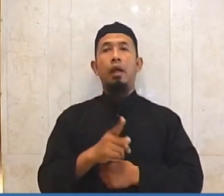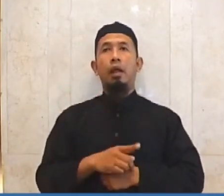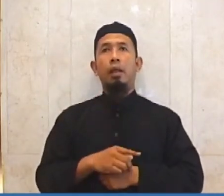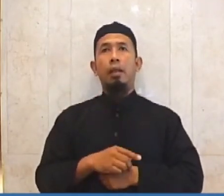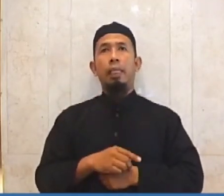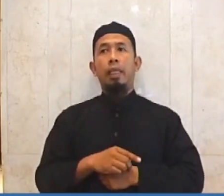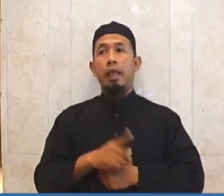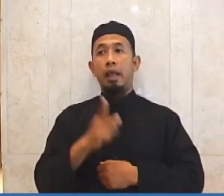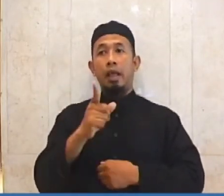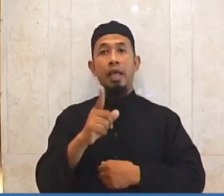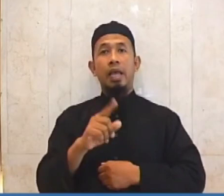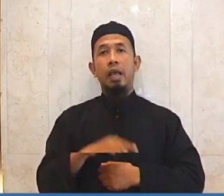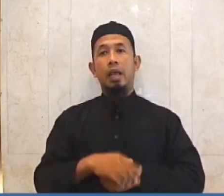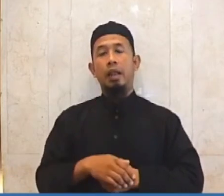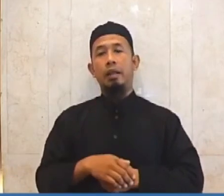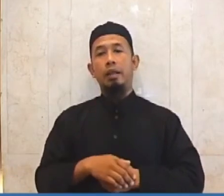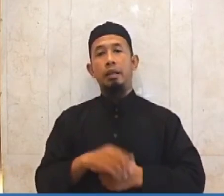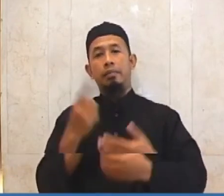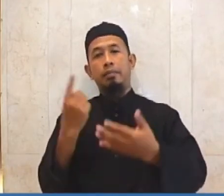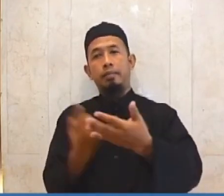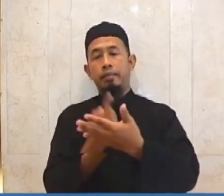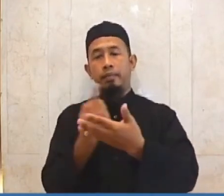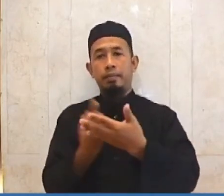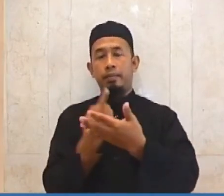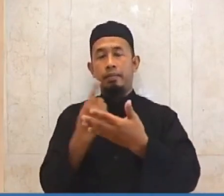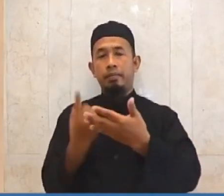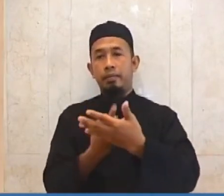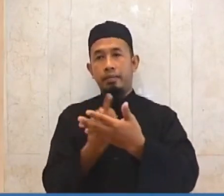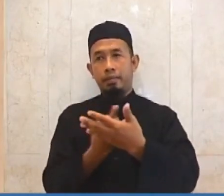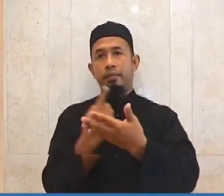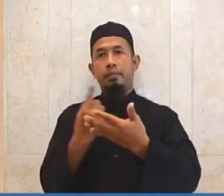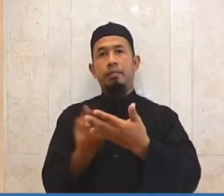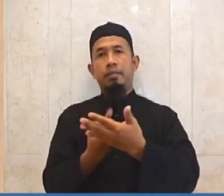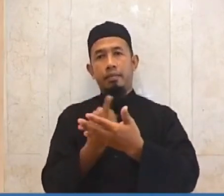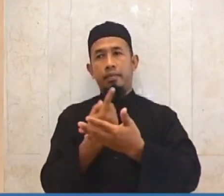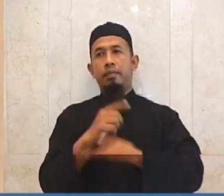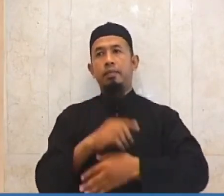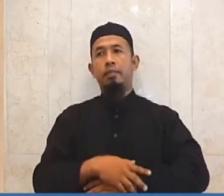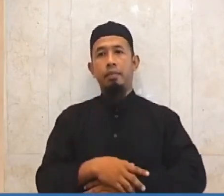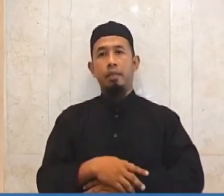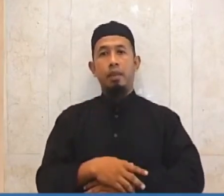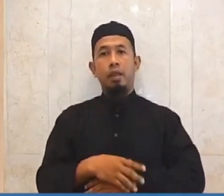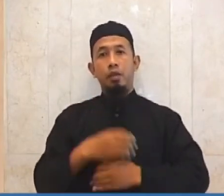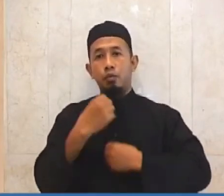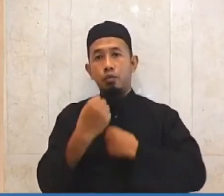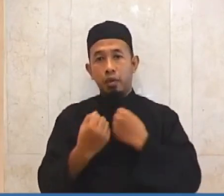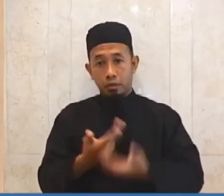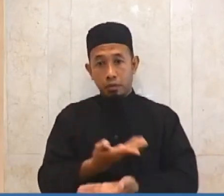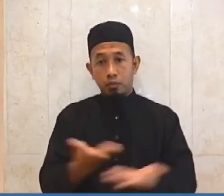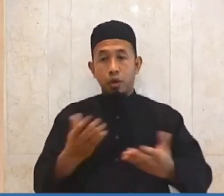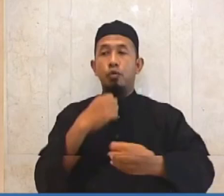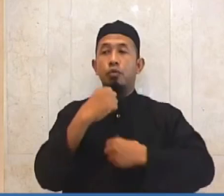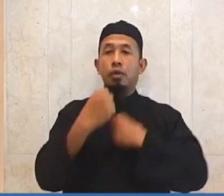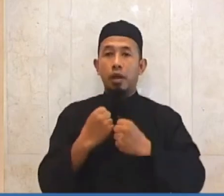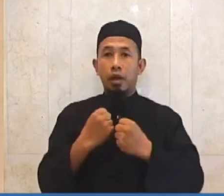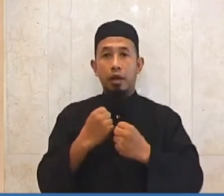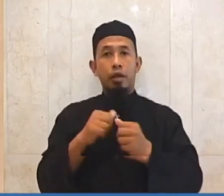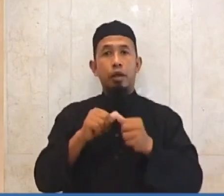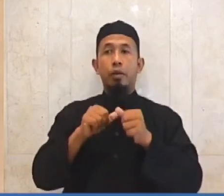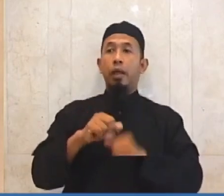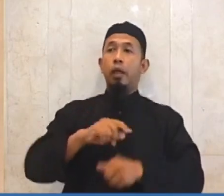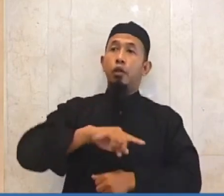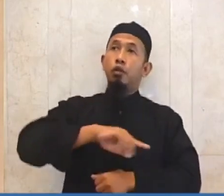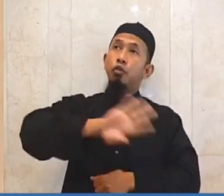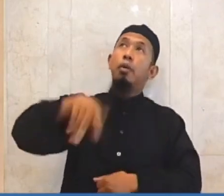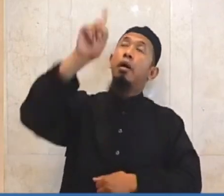imtitalul awamir watinabu nawahi kita berusaha menjalankan perintah Allah subhanahu wa